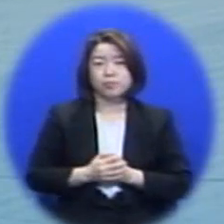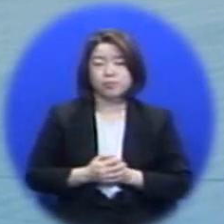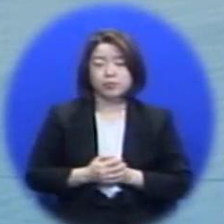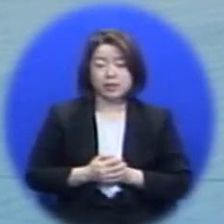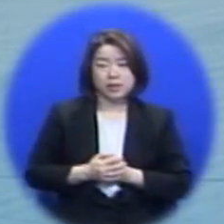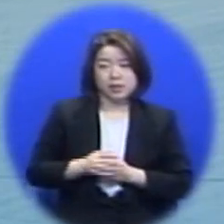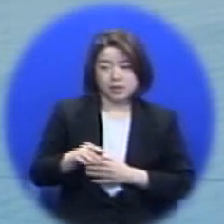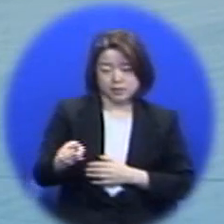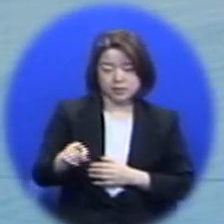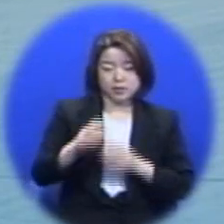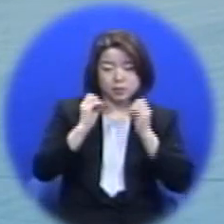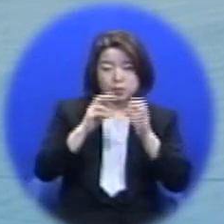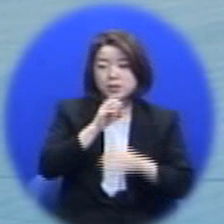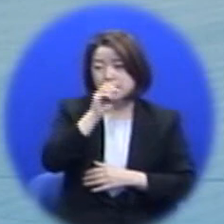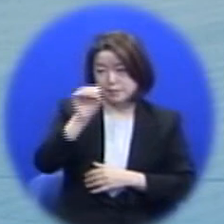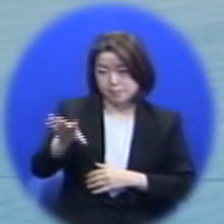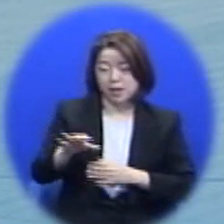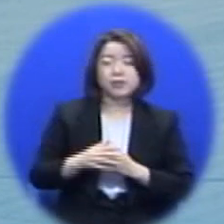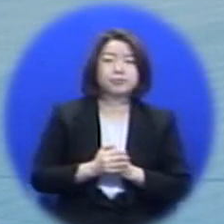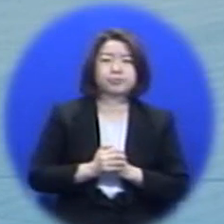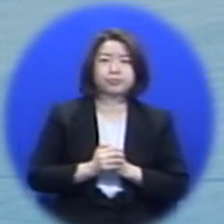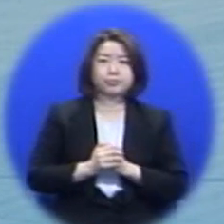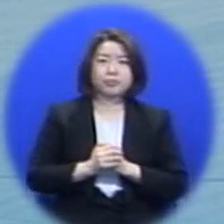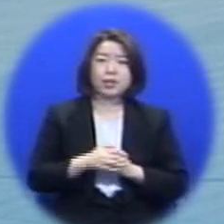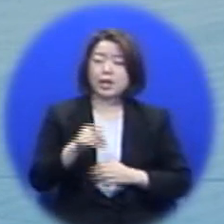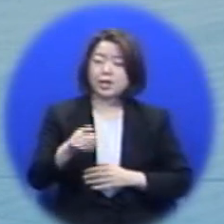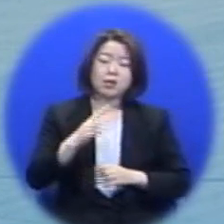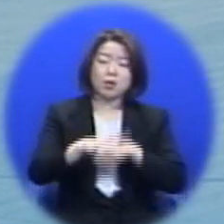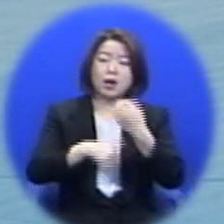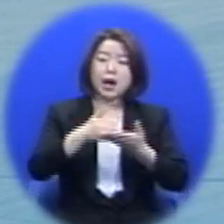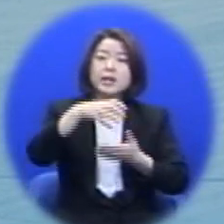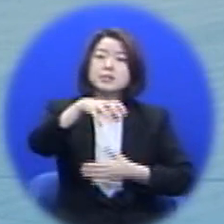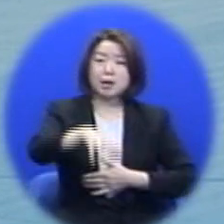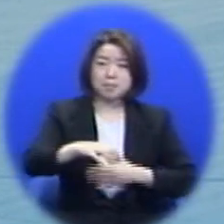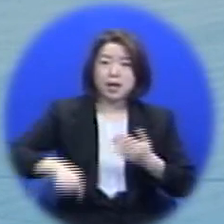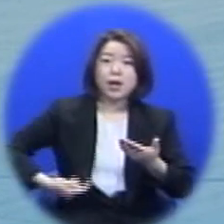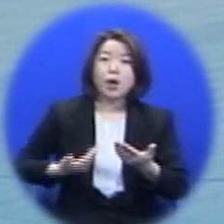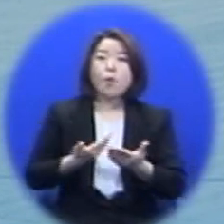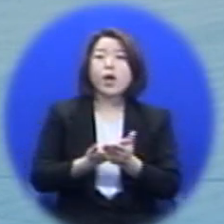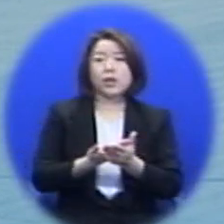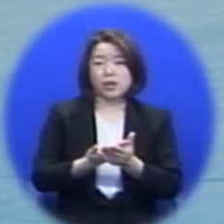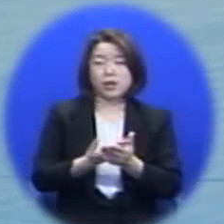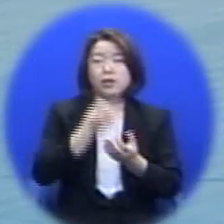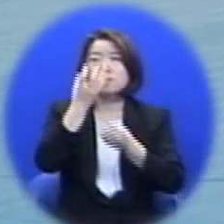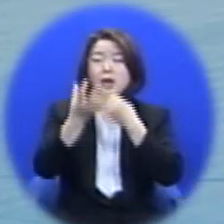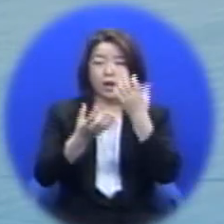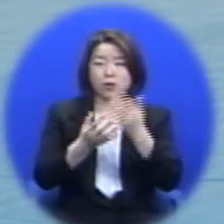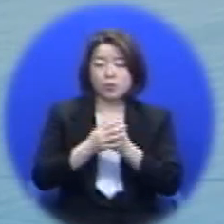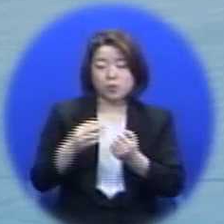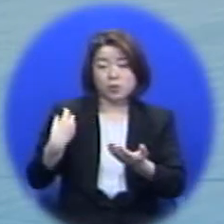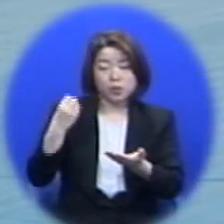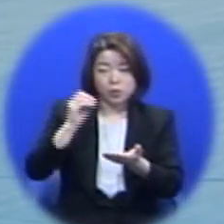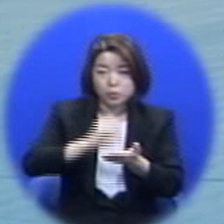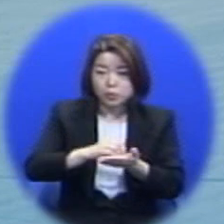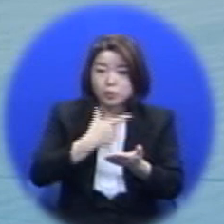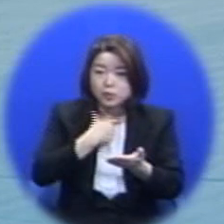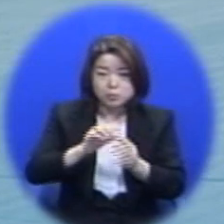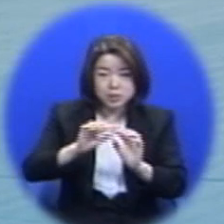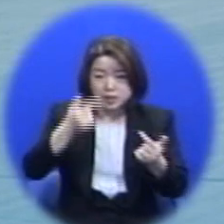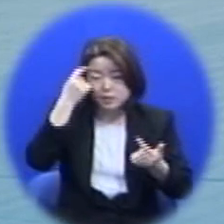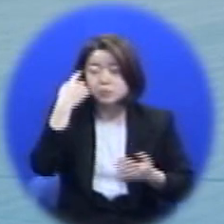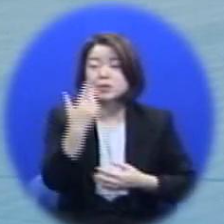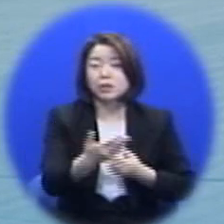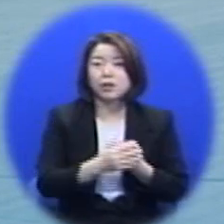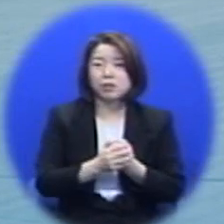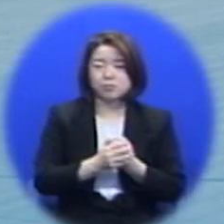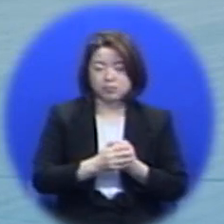선교사님이 그분에게 말했어요. 이걸 하나님 앞에서 회개하고 돌이키기를 원하지 않습니까?